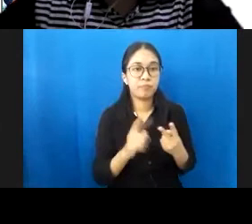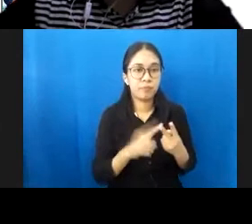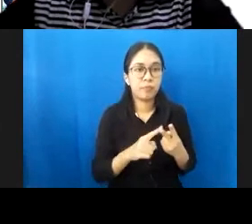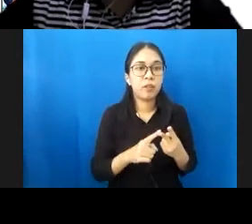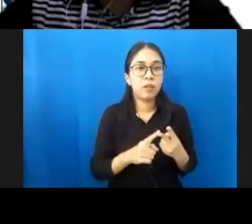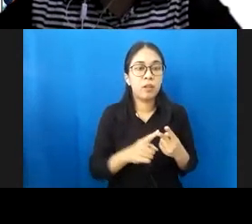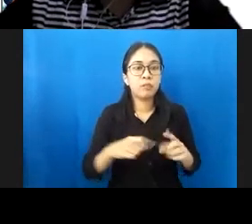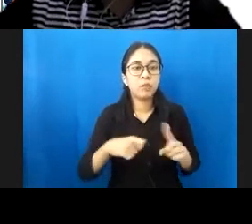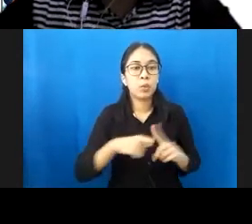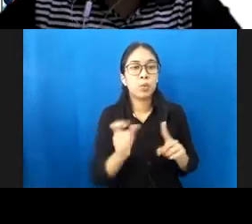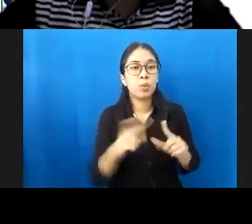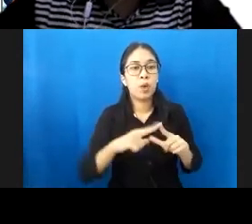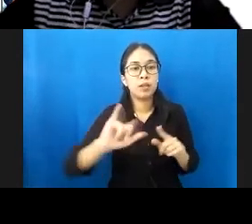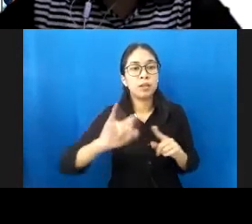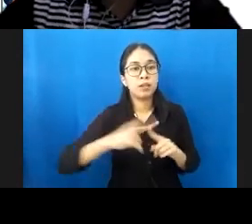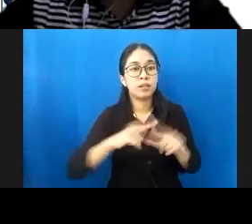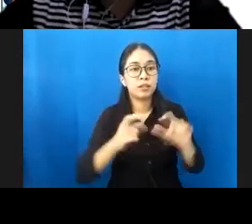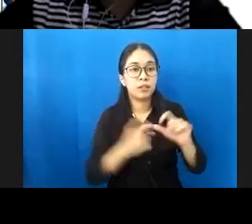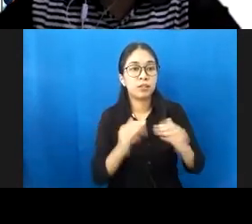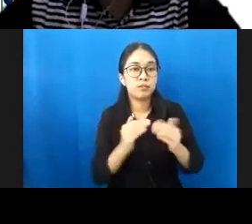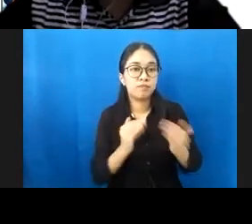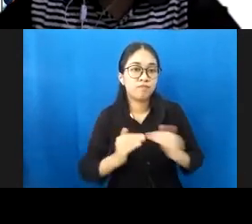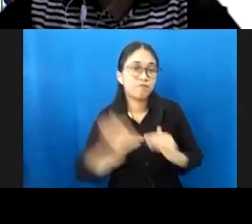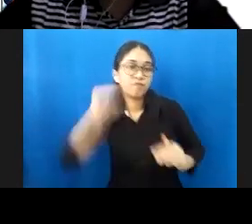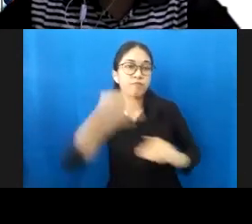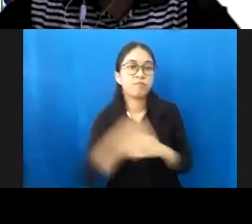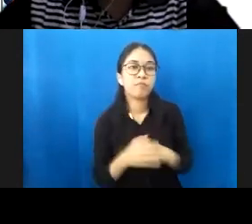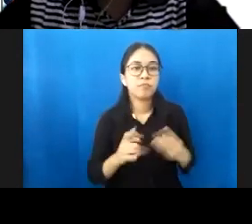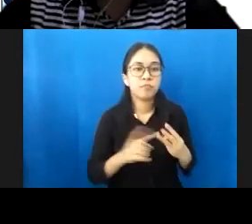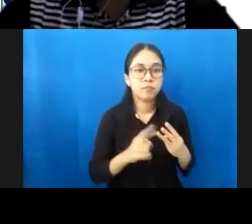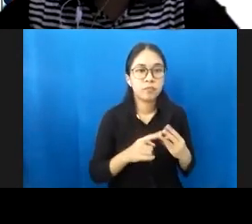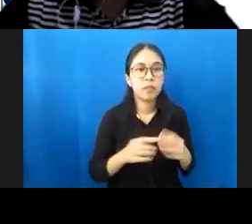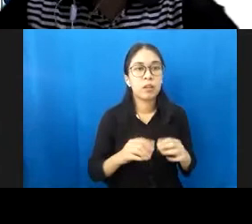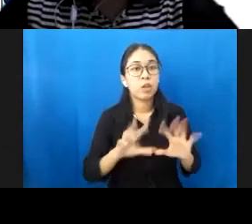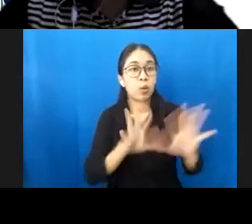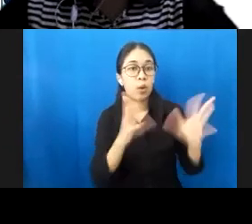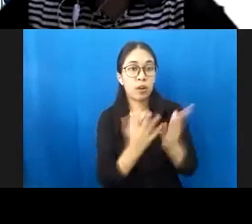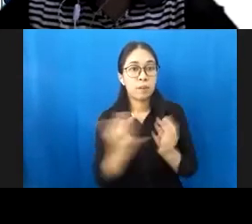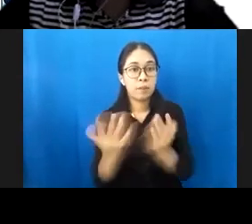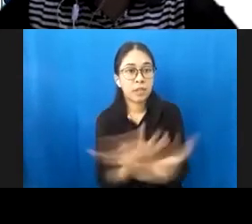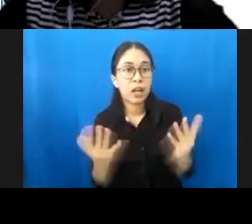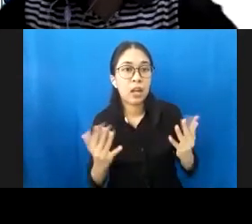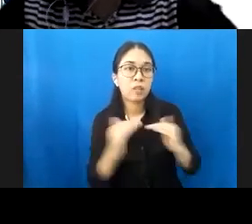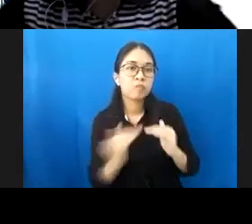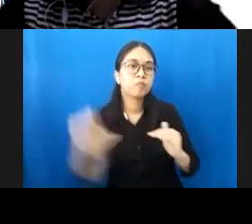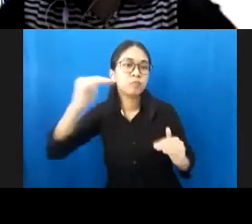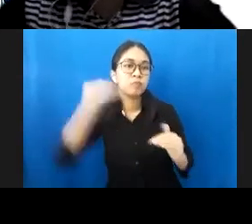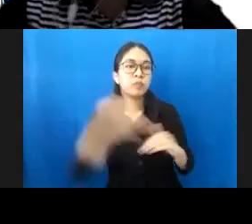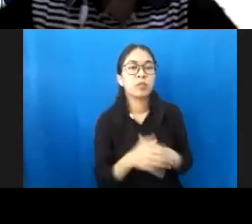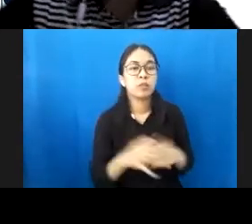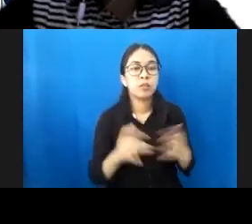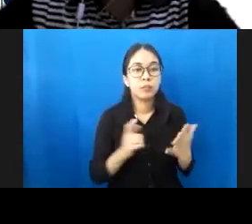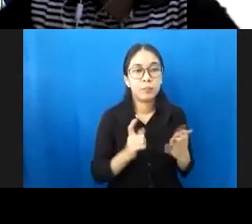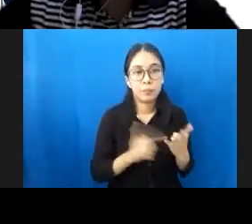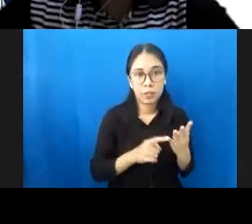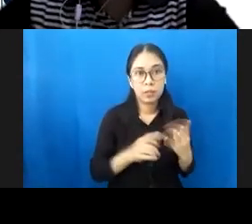ketiga, meningkatkan peran keluarga dan masyarakat, dan yang keempat, memberikan perlindungan kepada tenaga kesehatan yang